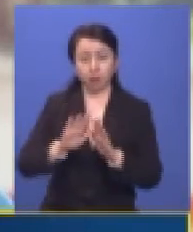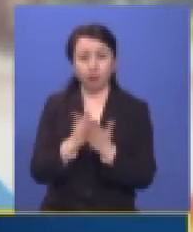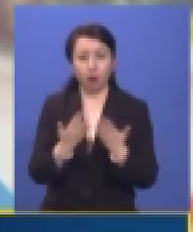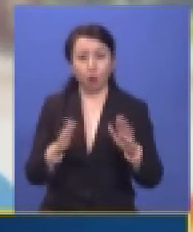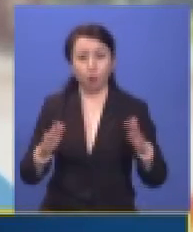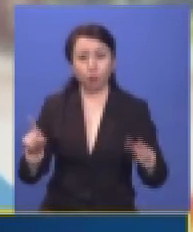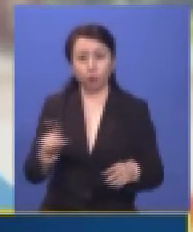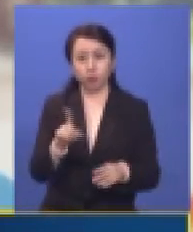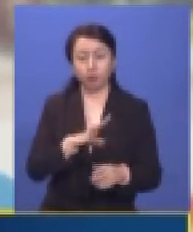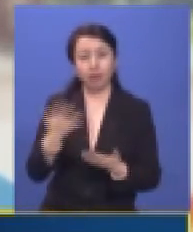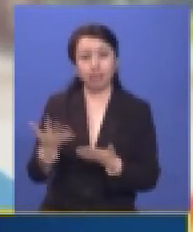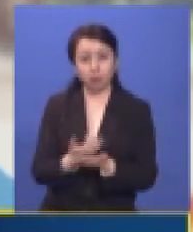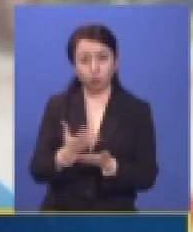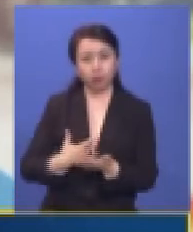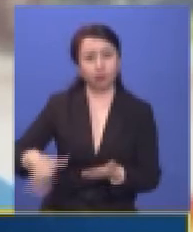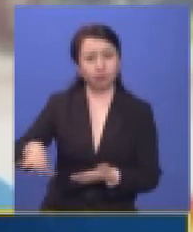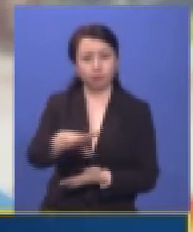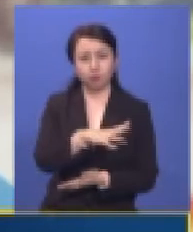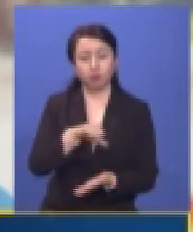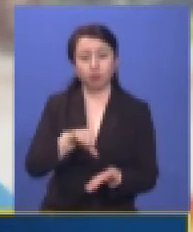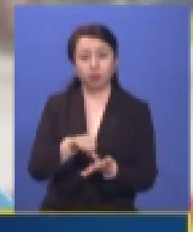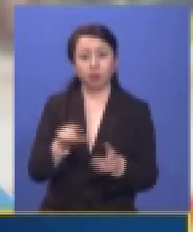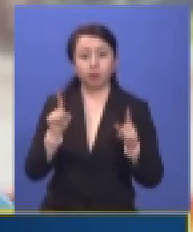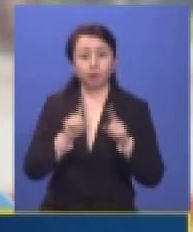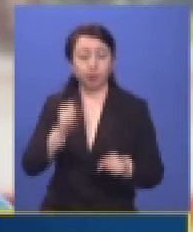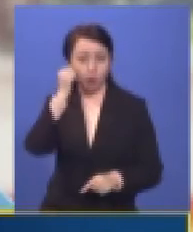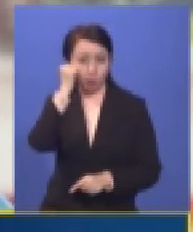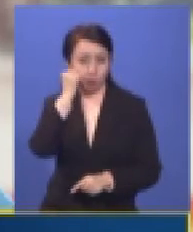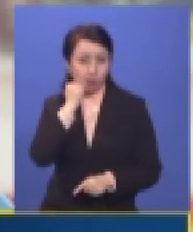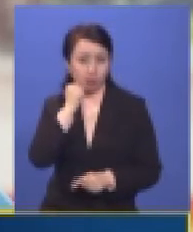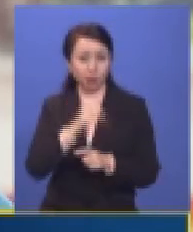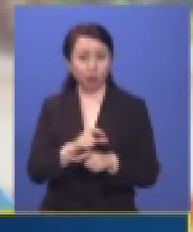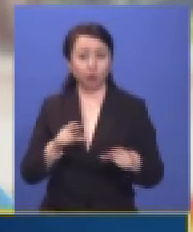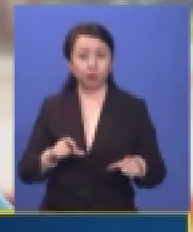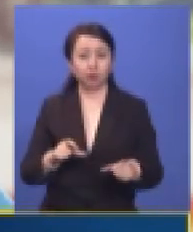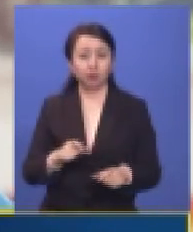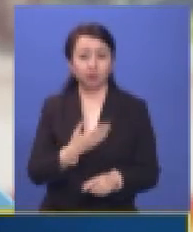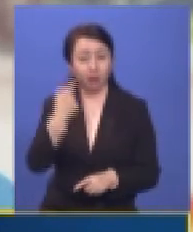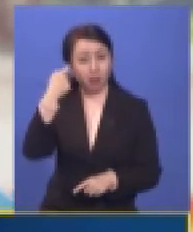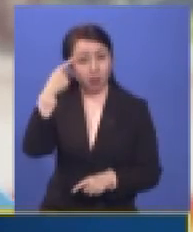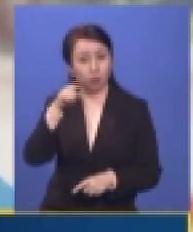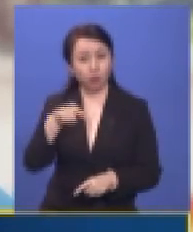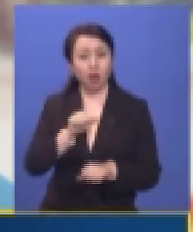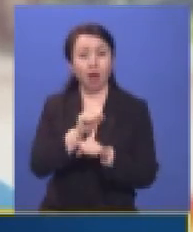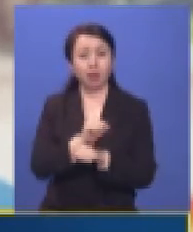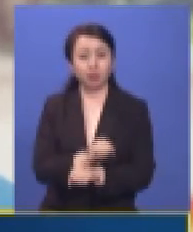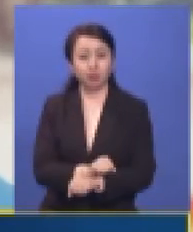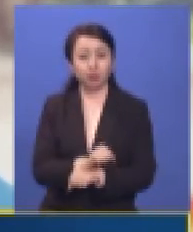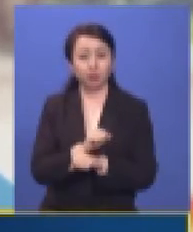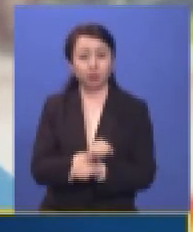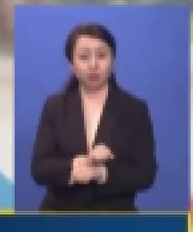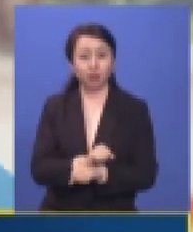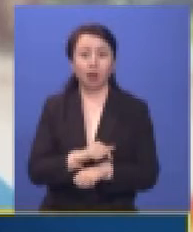музея были собраны все представители, особенно пожилые люди. И вы знаете, он оставил